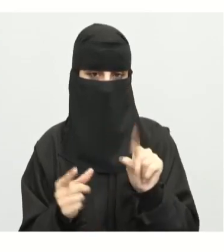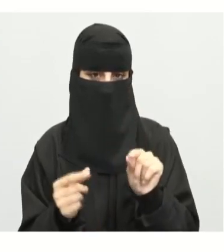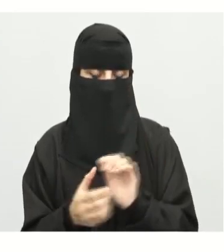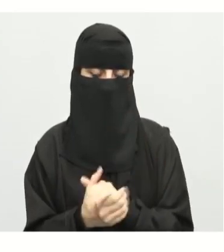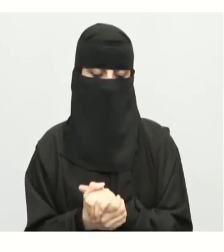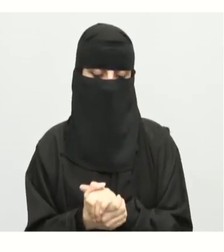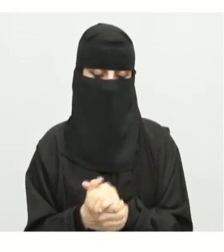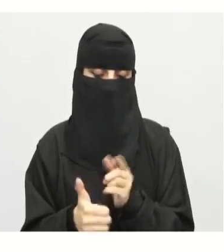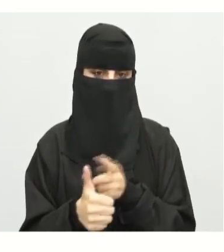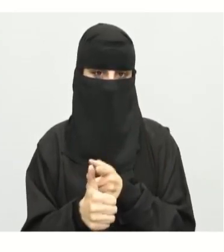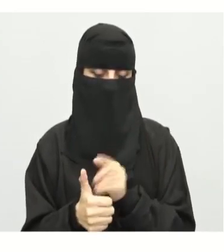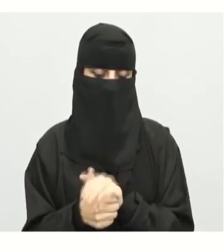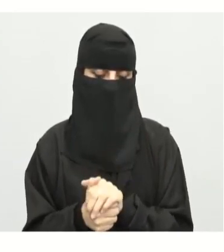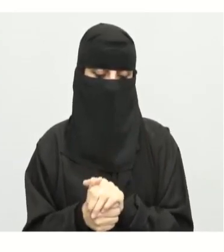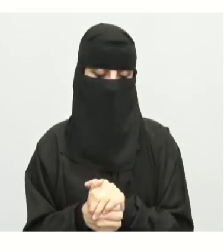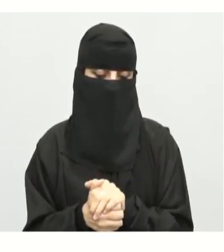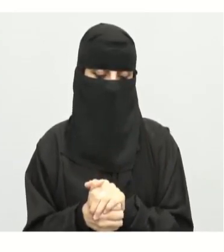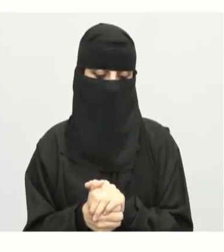رمال الربع الخالي